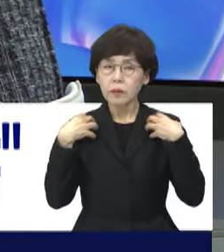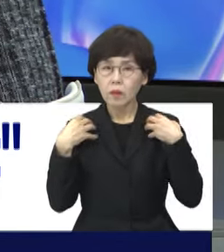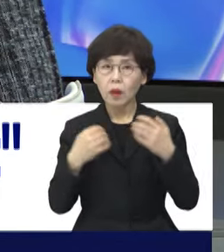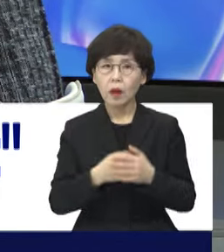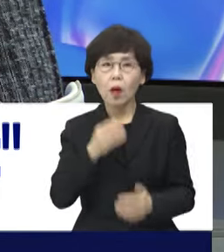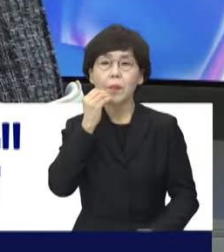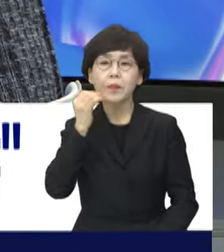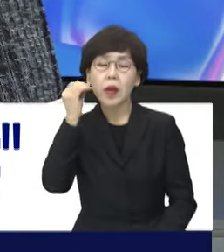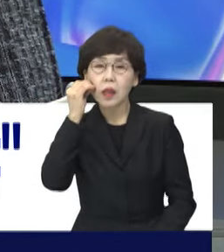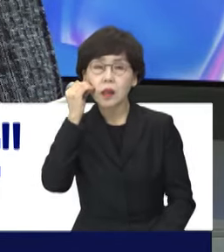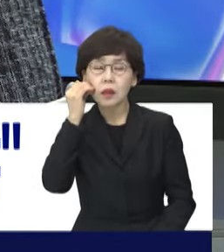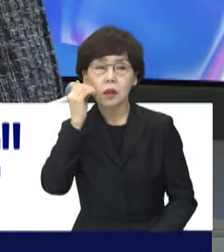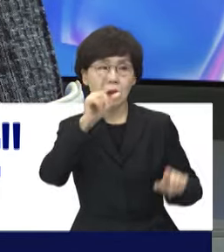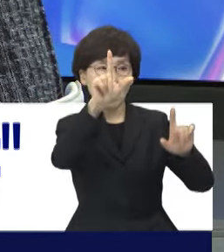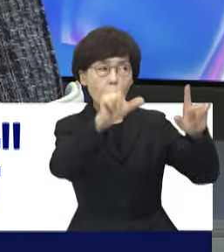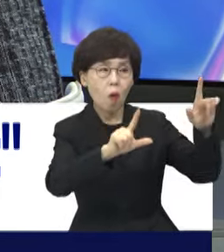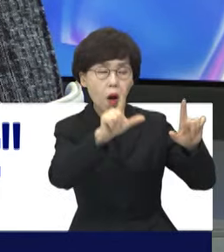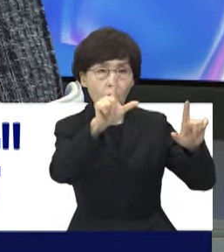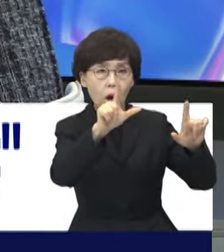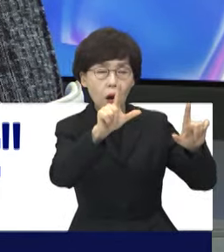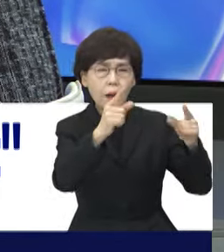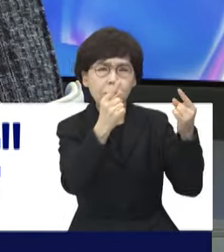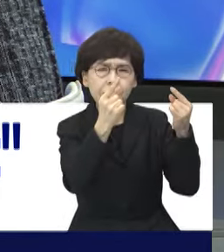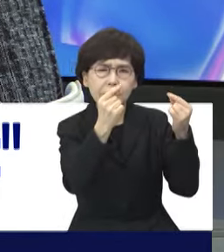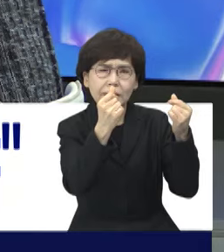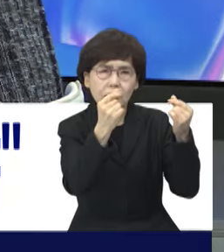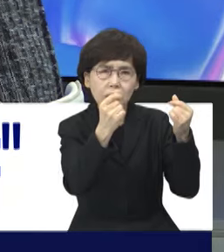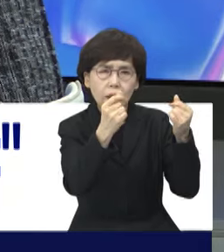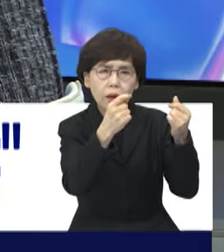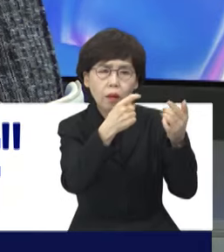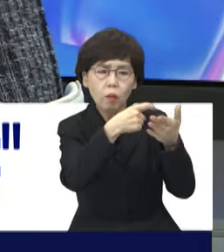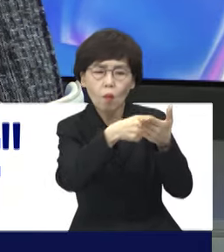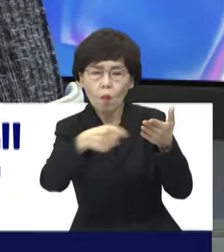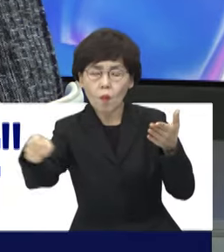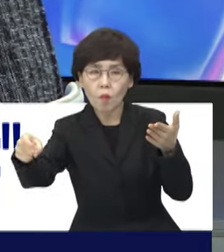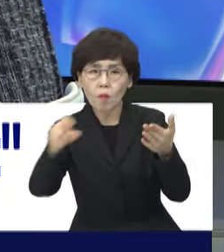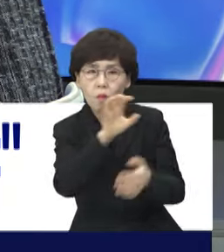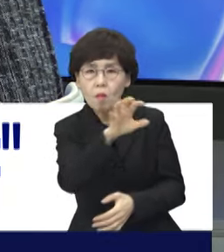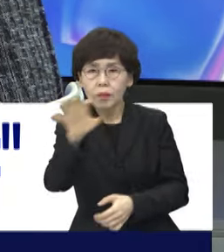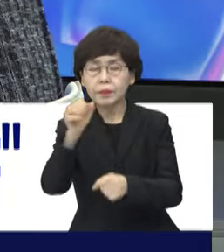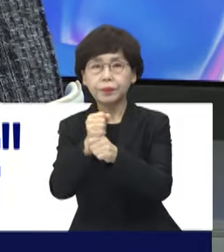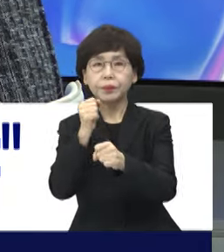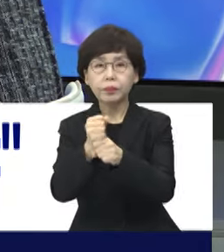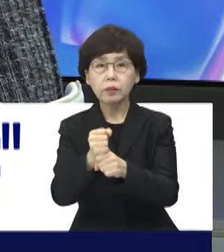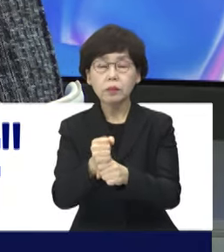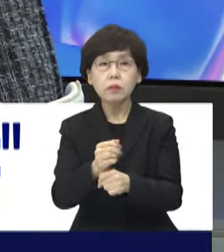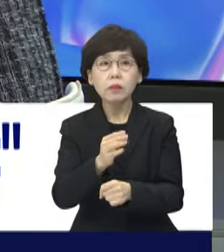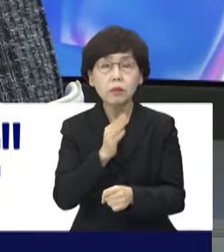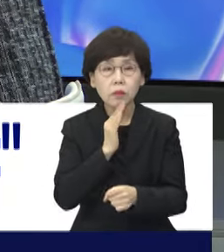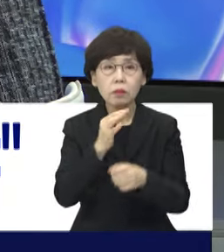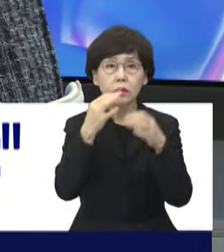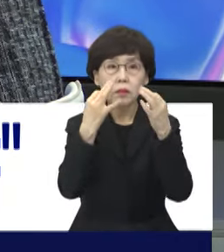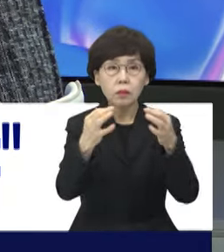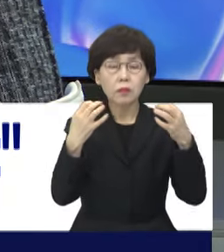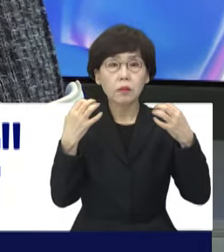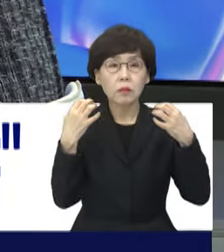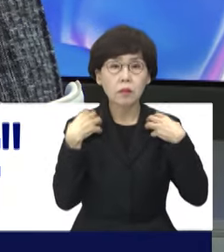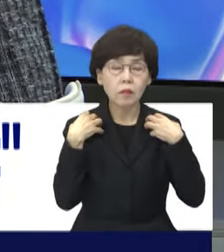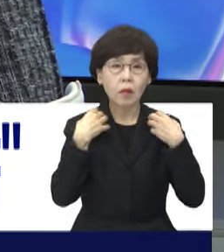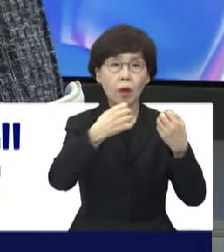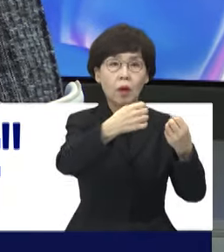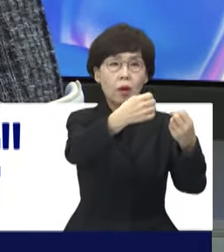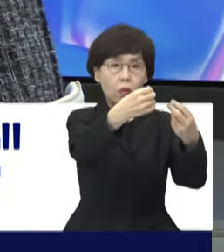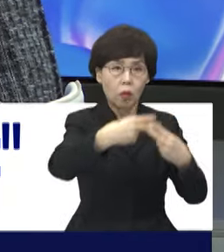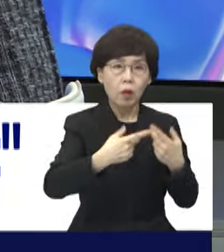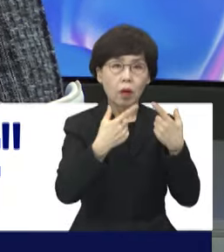홈피나 이런 거를 그대로 거의 비슷하게 만들어서 정말 이거는 어 그곳에서 보낸 게 아닌가 싶을 정도로